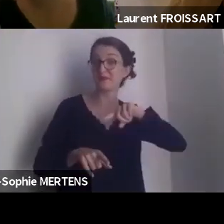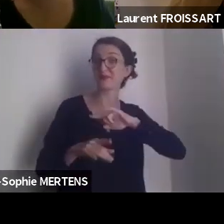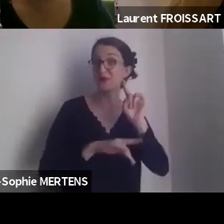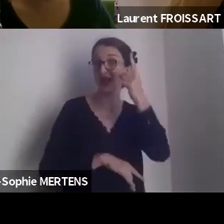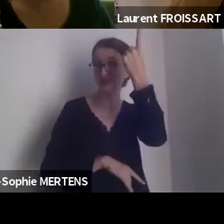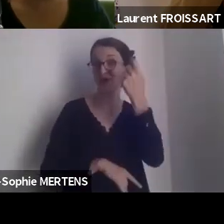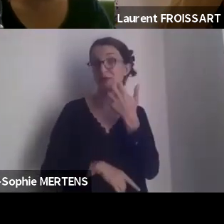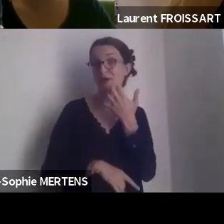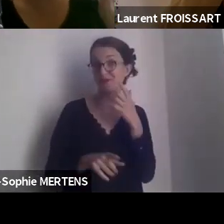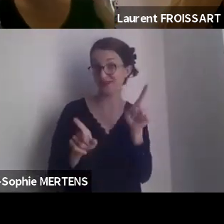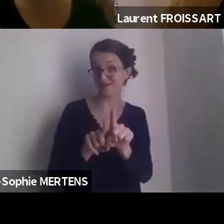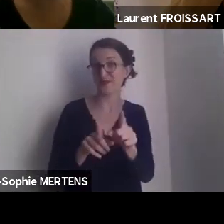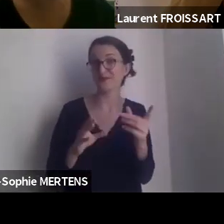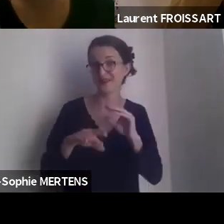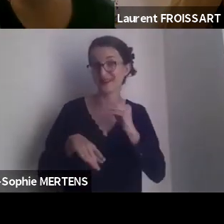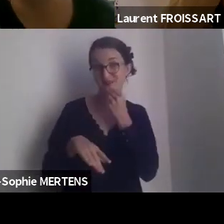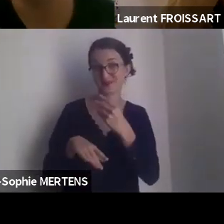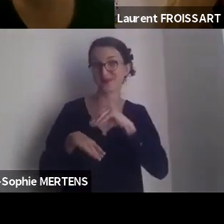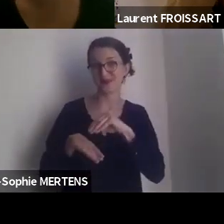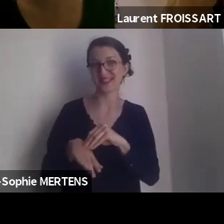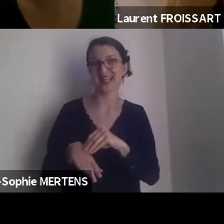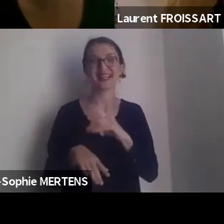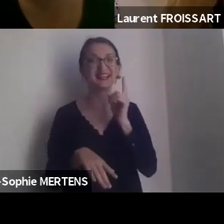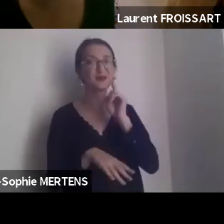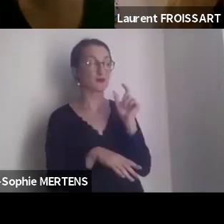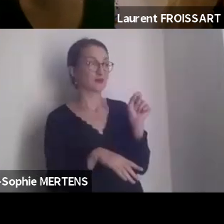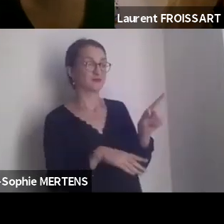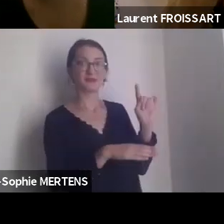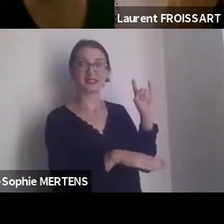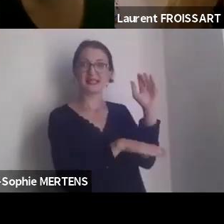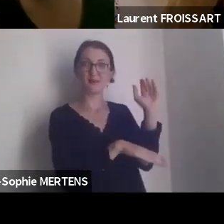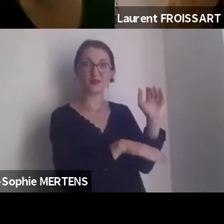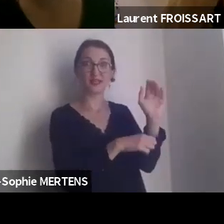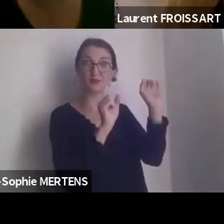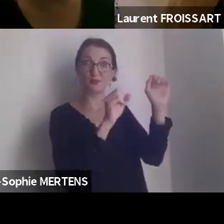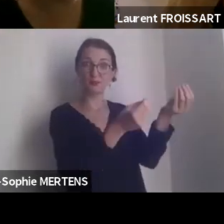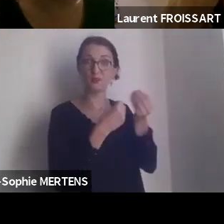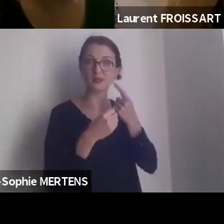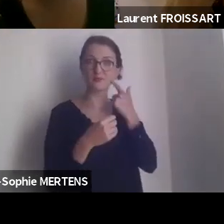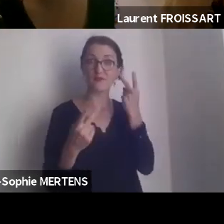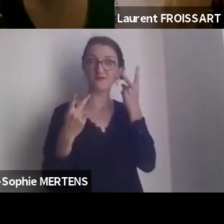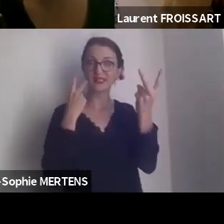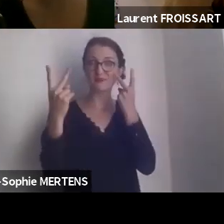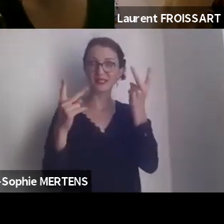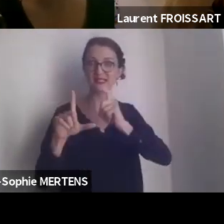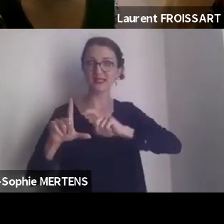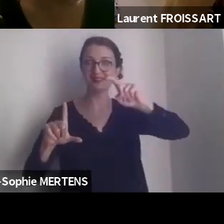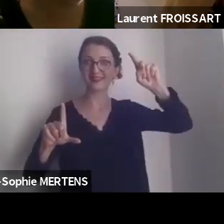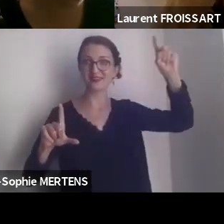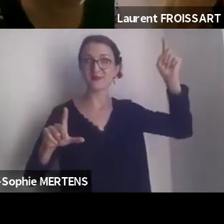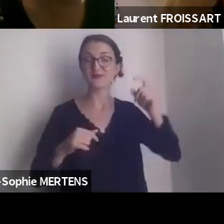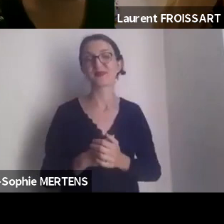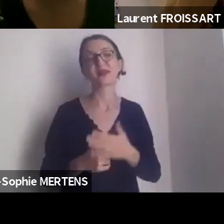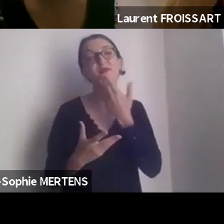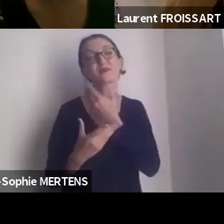Donc, c'est vrai que c'est quelque chose qui peut amener encore plus d'audience vers l'entrepreneur. Merci pour ces